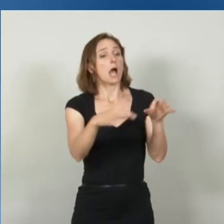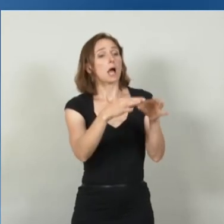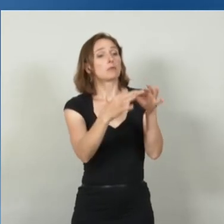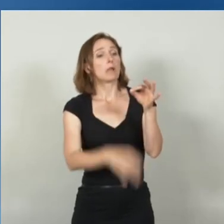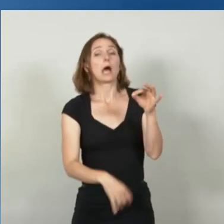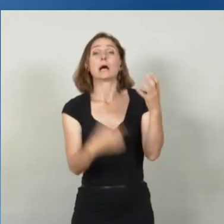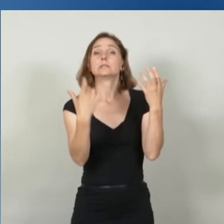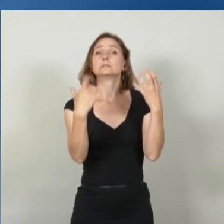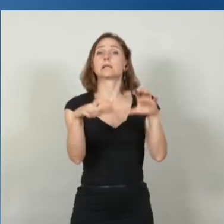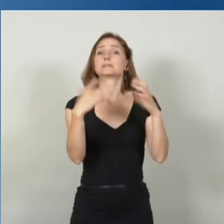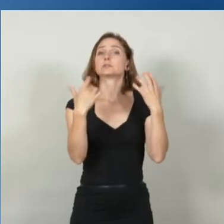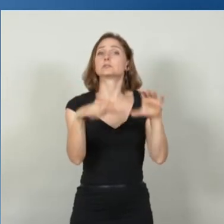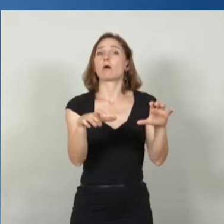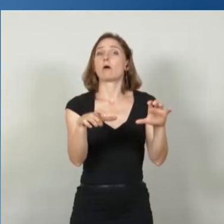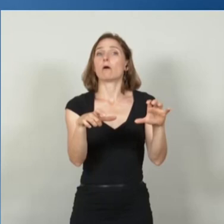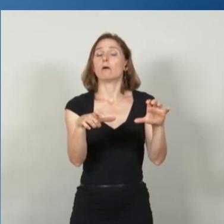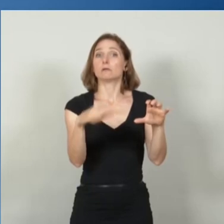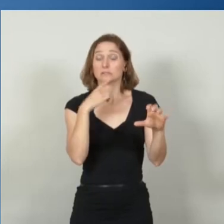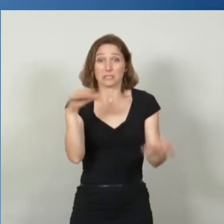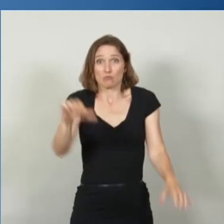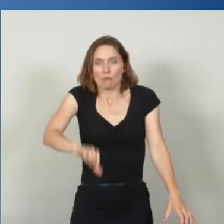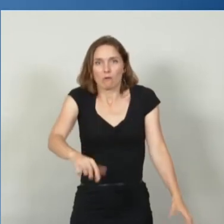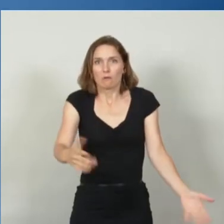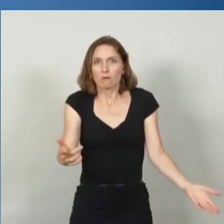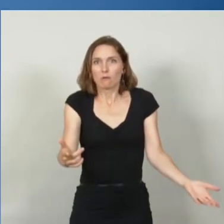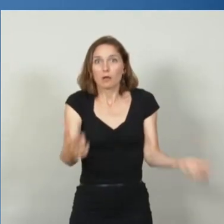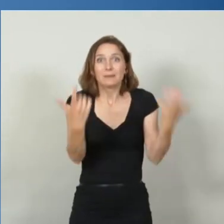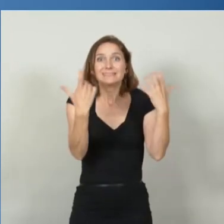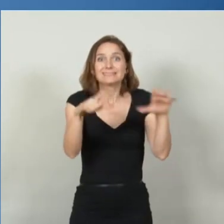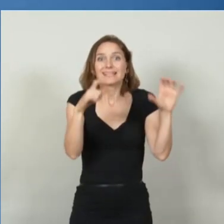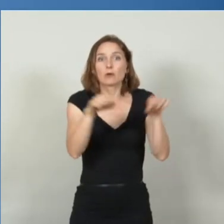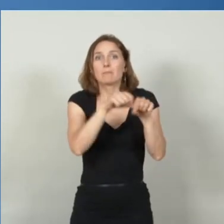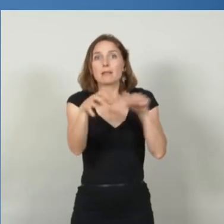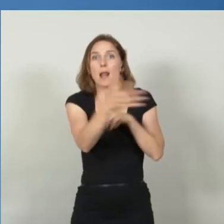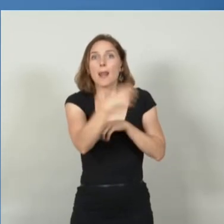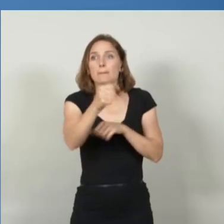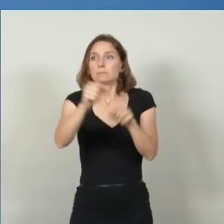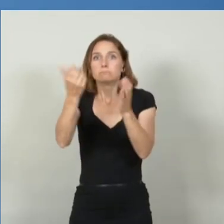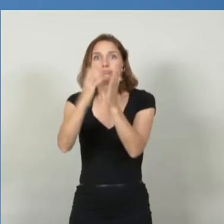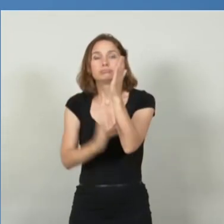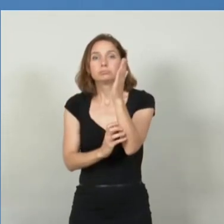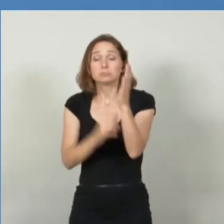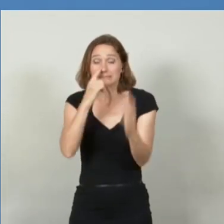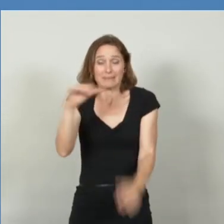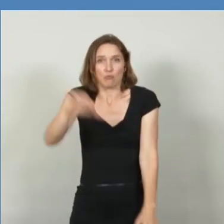mais c'est affligent cette sang retombée dans les médias mais c'est ridicule moi à l'occasion du lancement